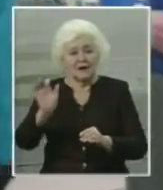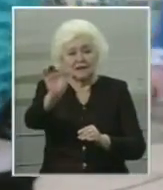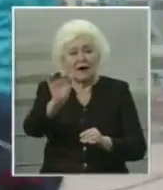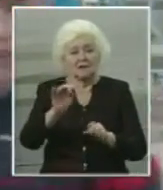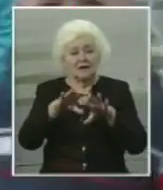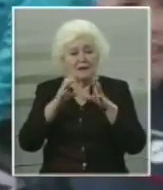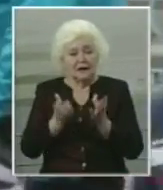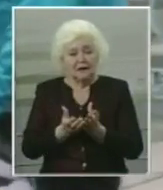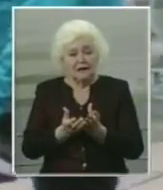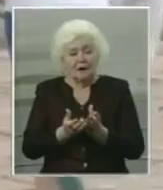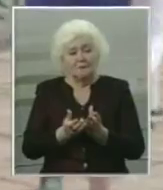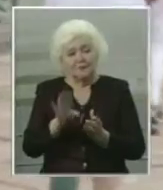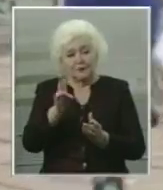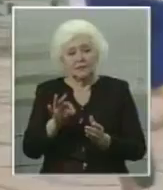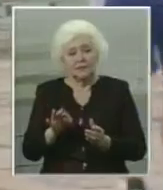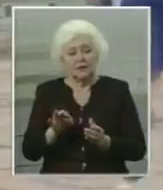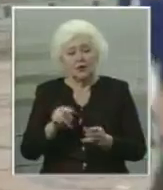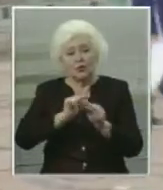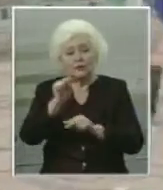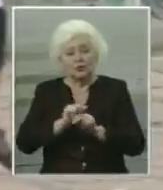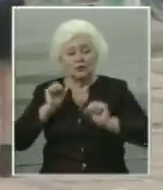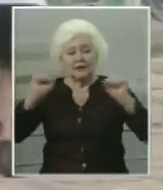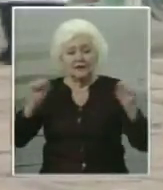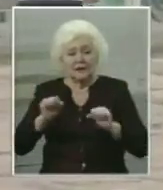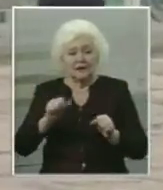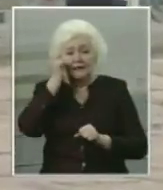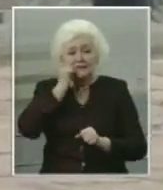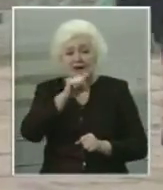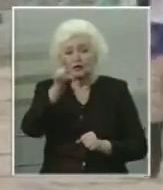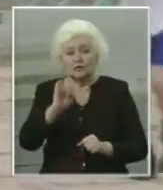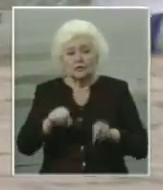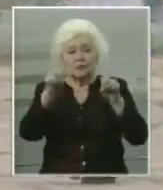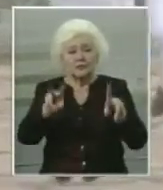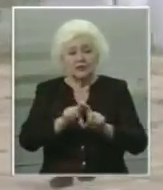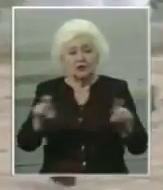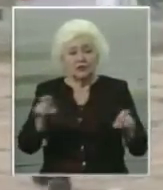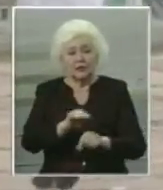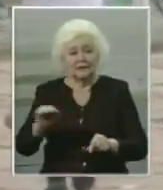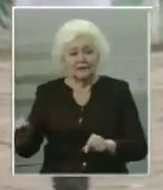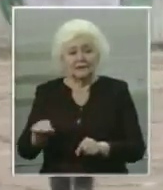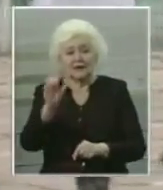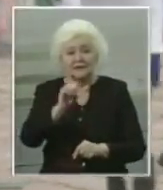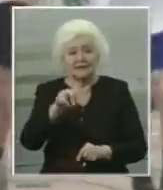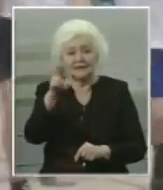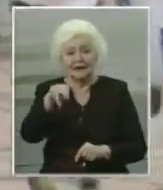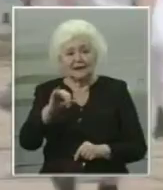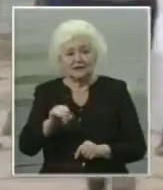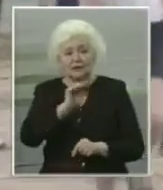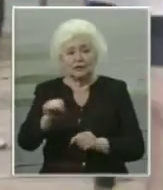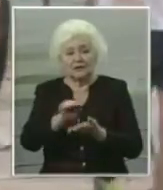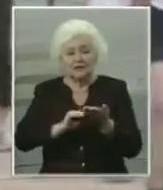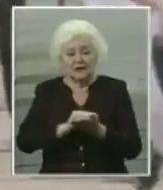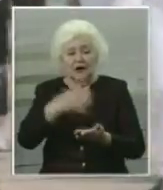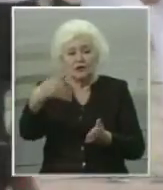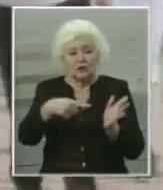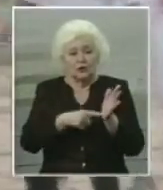ще і стрибки. Вчителька фізкультури Старозбурівської спеціальної школи-інтернату Єлизавета Денисова дітей тренує 46